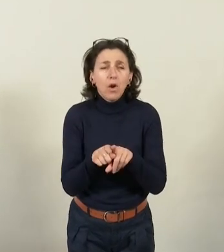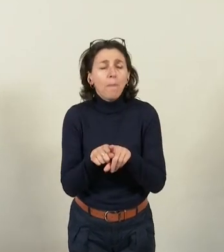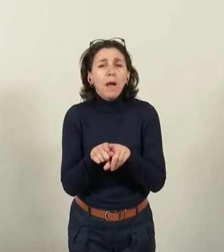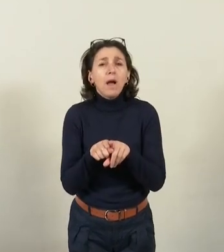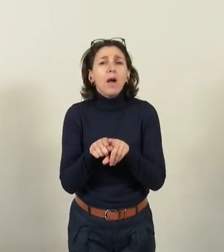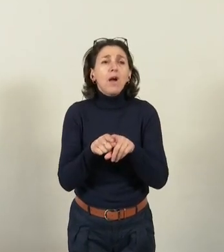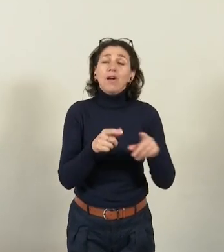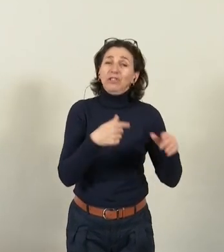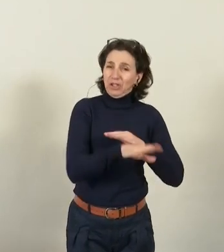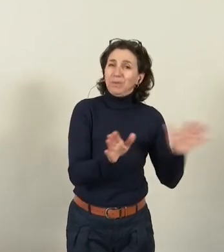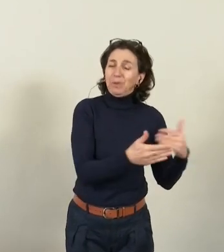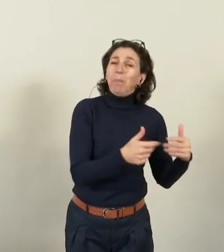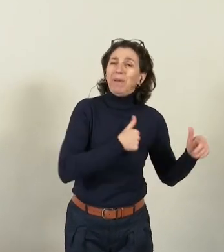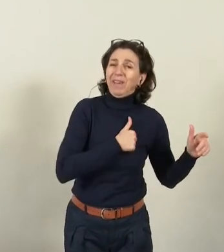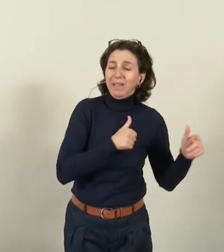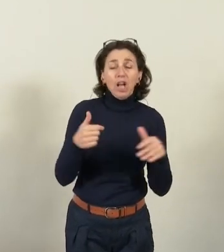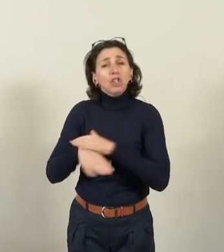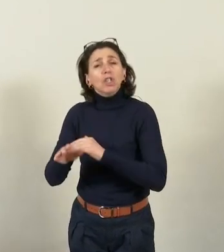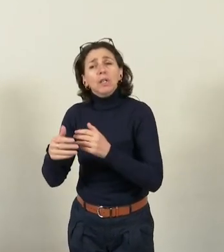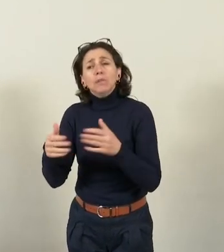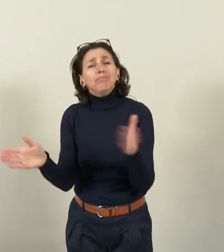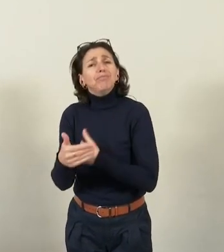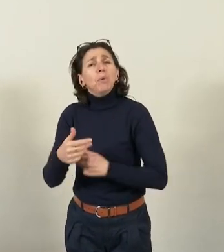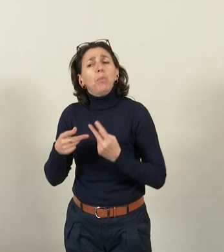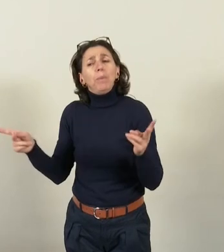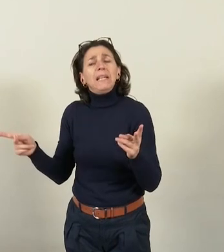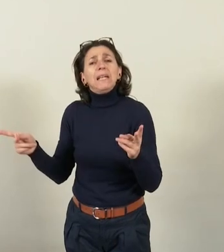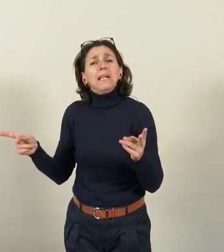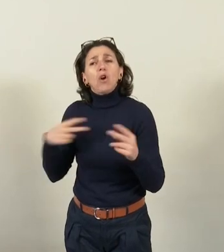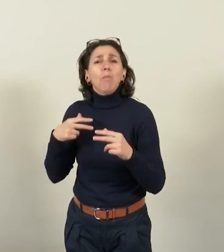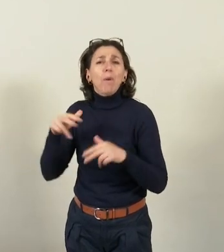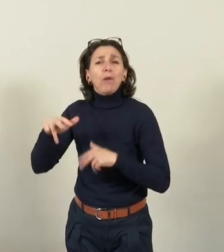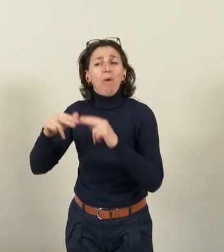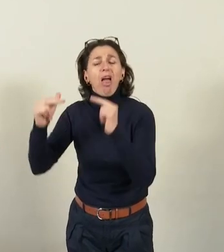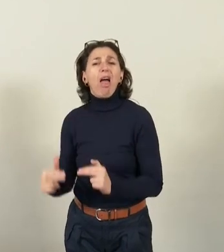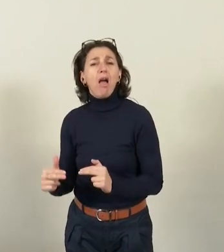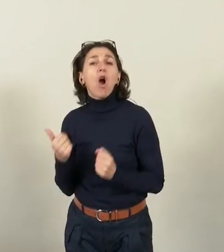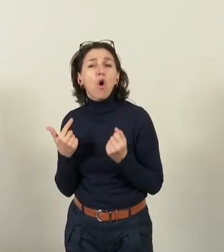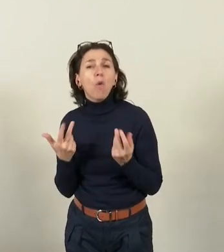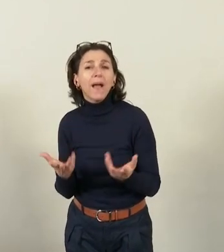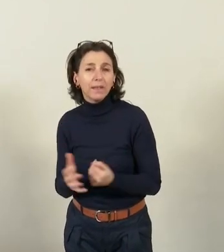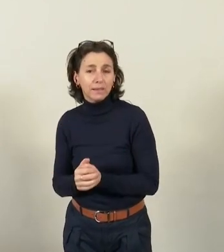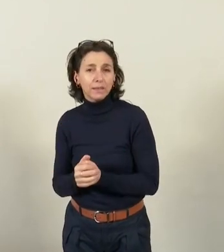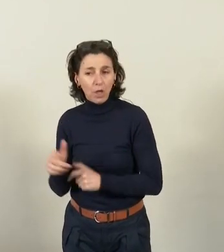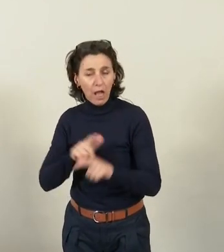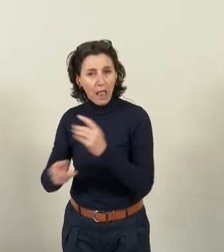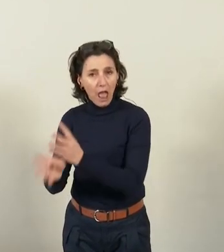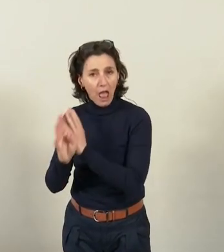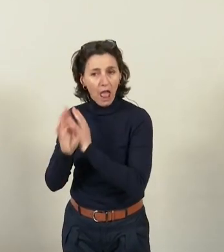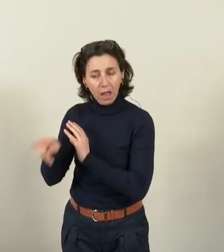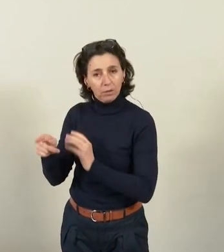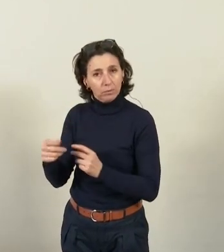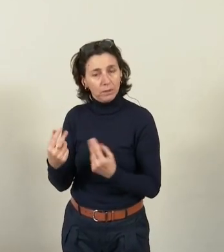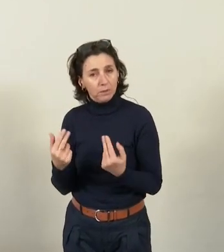parc public potentiellement indig d'accueillir des locataires qui souhaitent vivre dans des conditions dignes justement